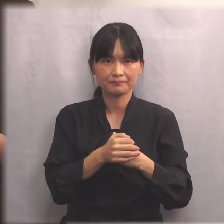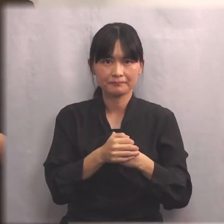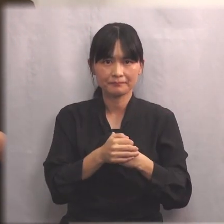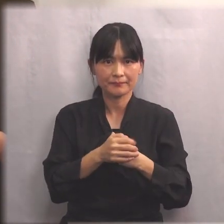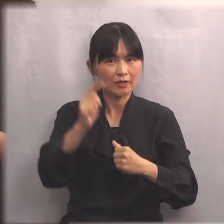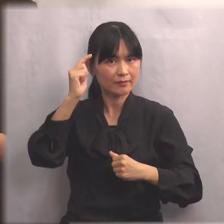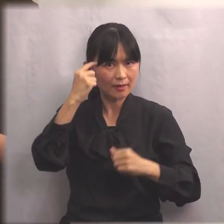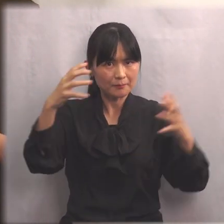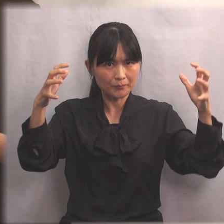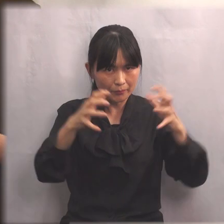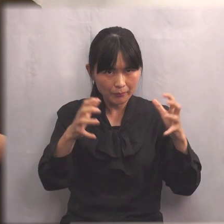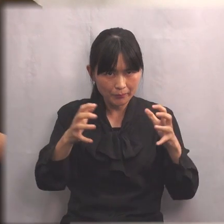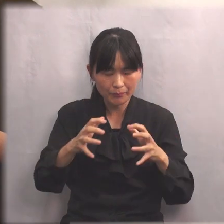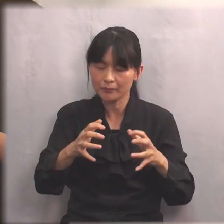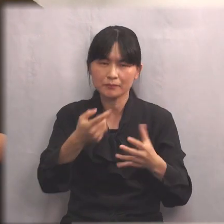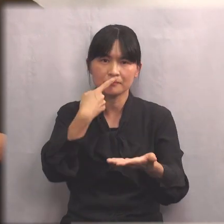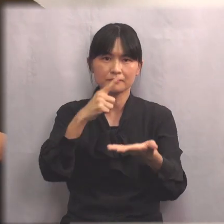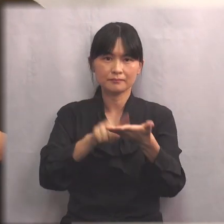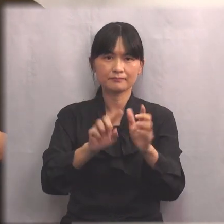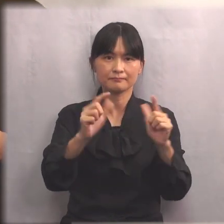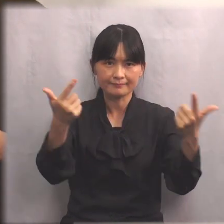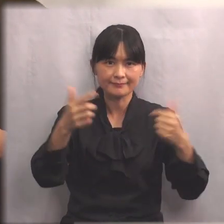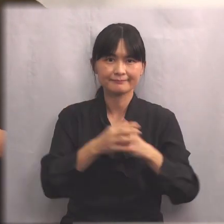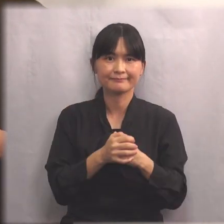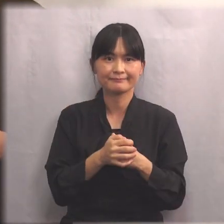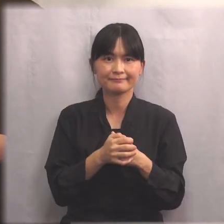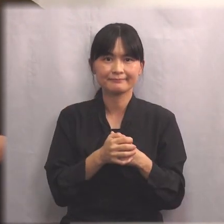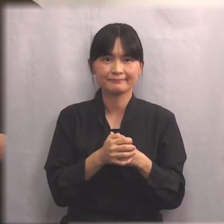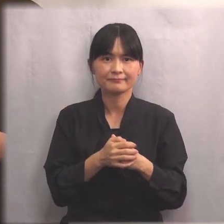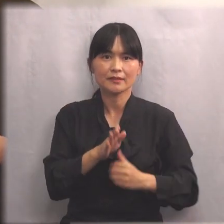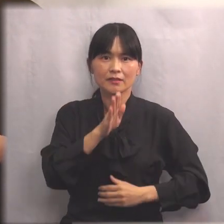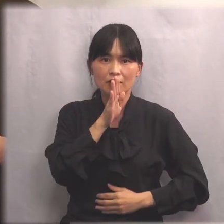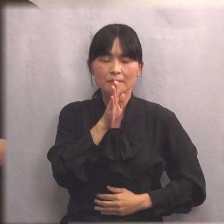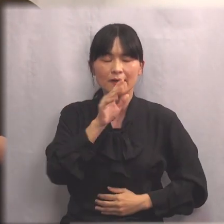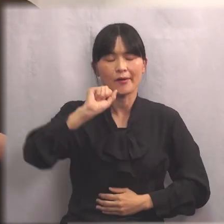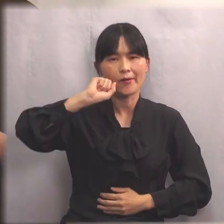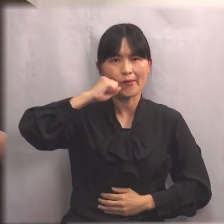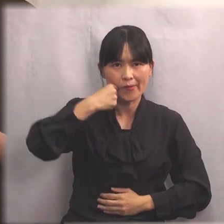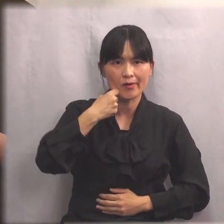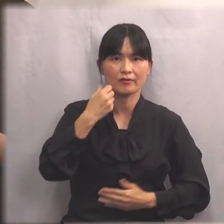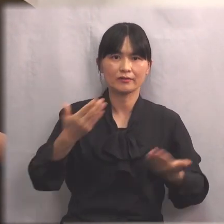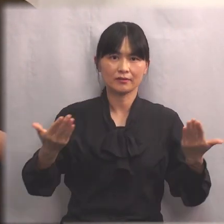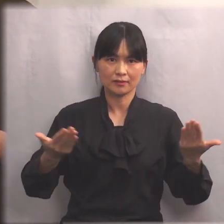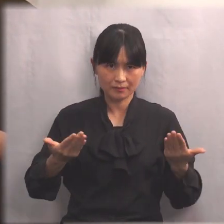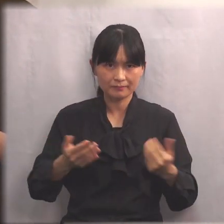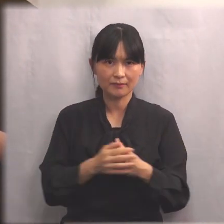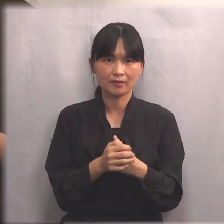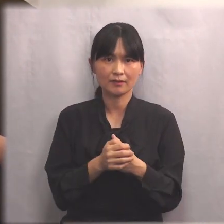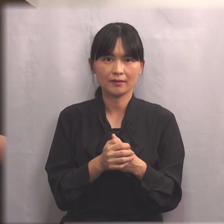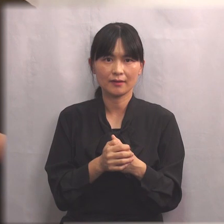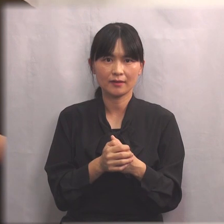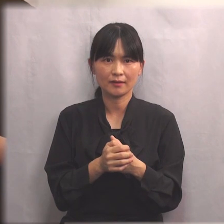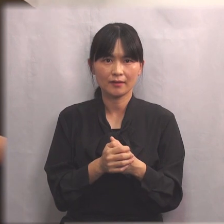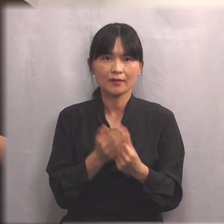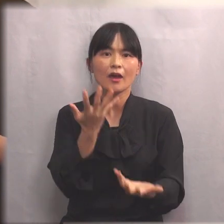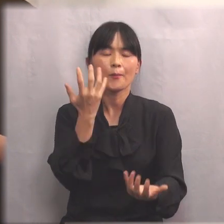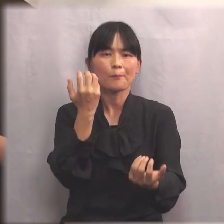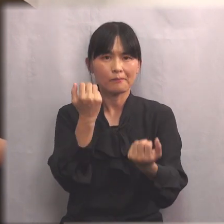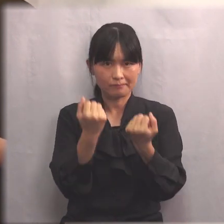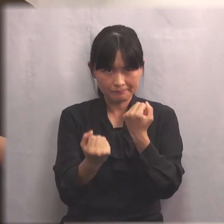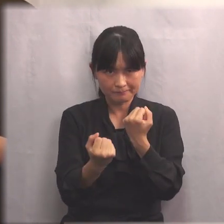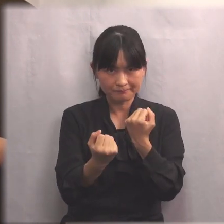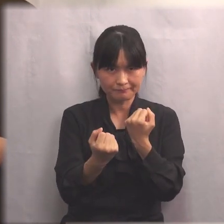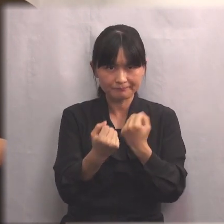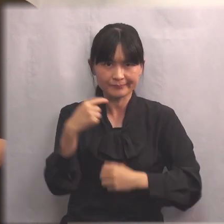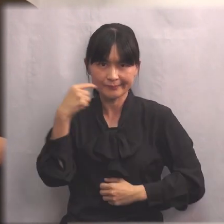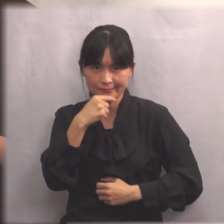의견들을 모아내는 것이 결코 쉬운 일은 아니었습니다. 굉장히 사실은 어려운 일이었습니다. 그럼에도 불구하고